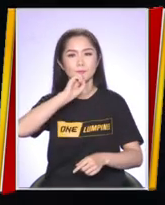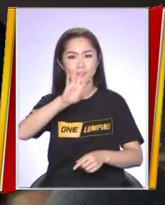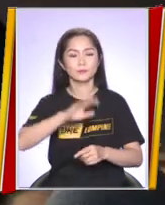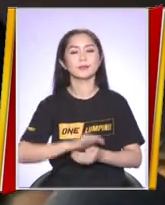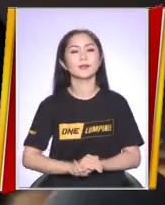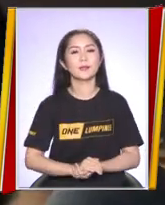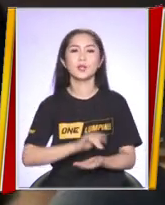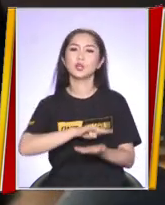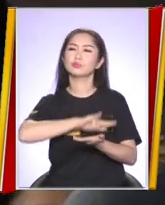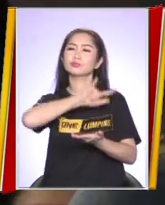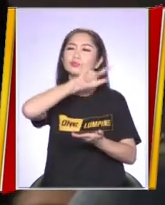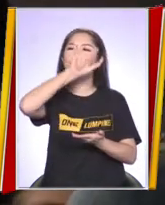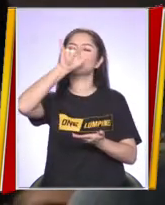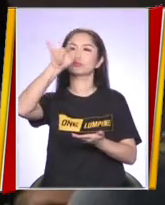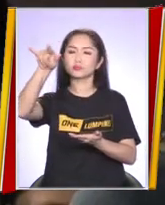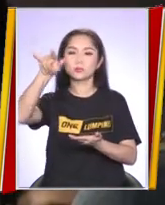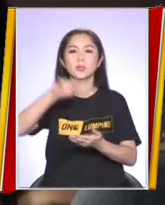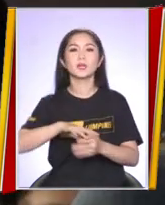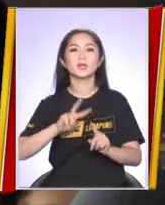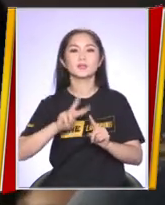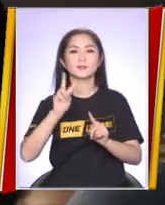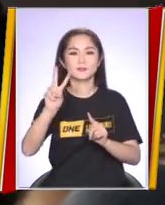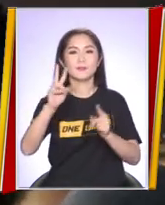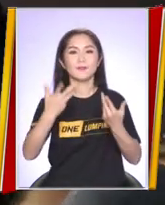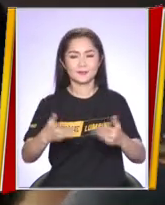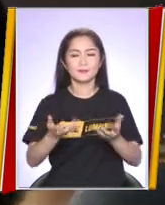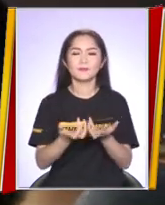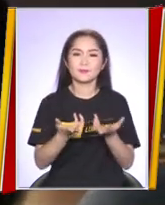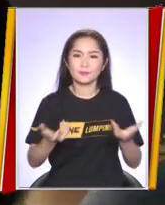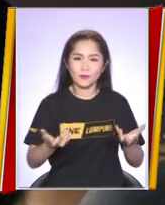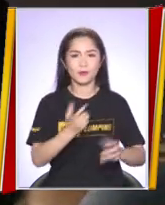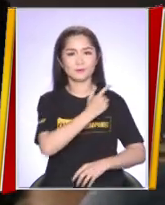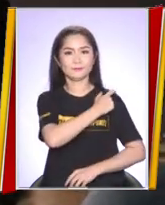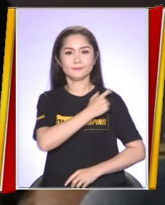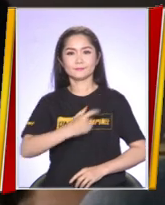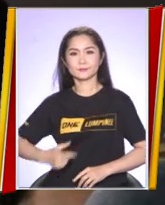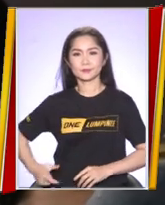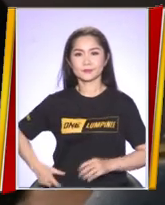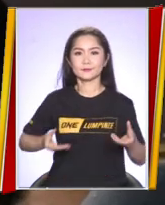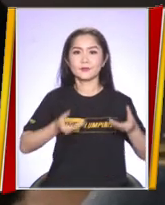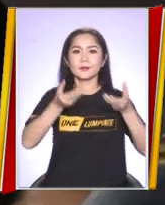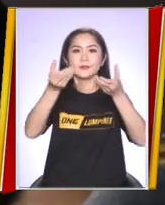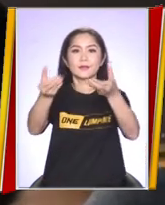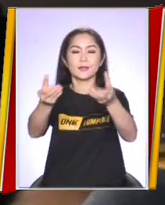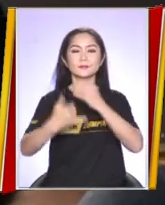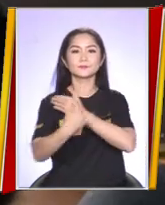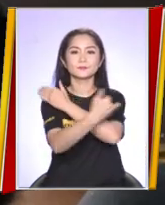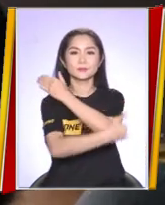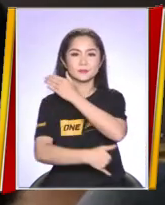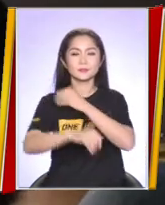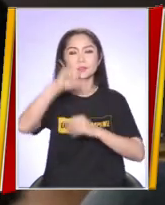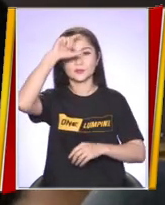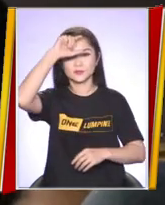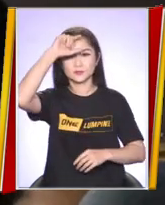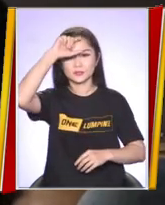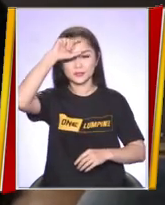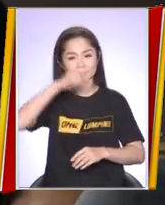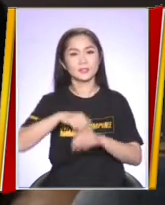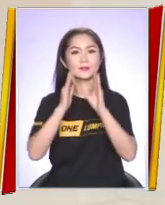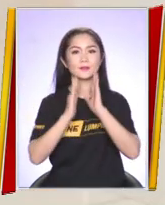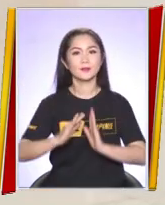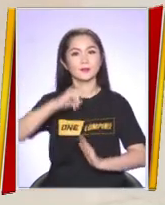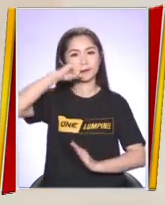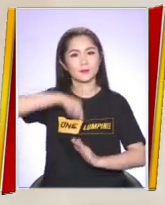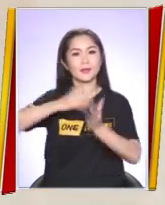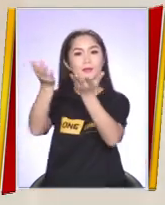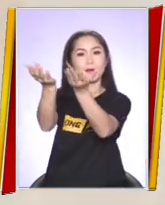บินที่2ที่ไปปฏิบัติภารกิจนำสิ่งของพระราชทานไปมอบช่วยเหลือสาธารณรัฐตุรกีและก็รับคนไทยกลับค่ะซึ่งภาร